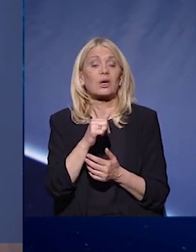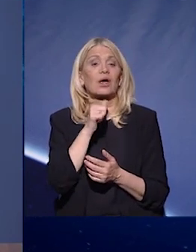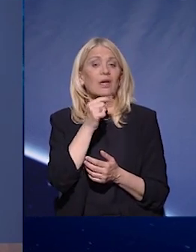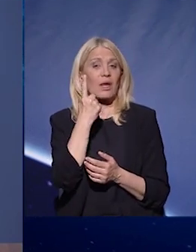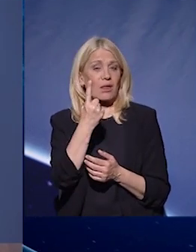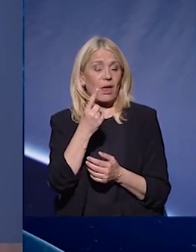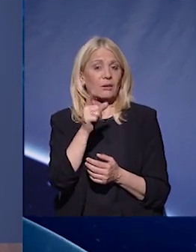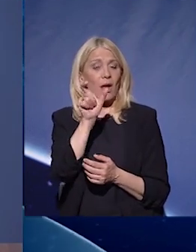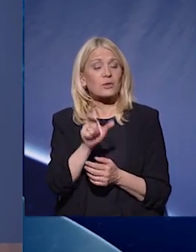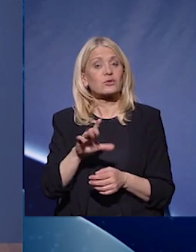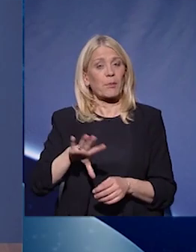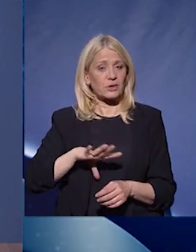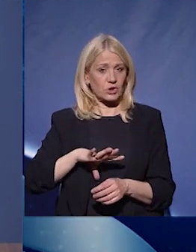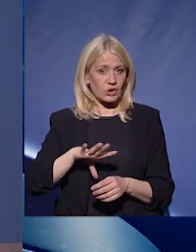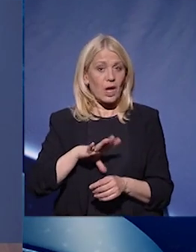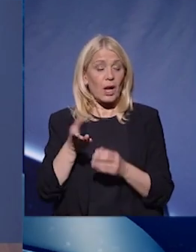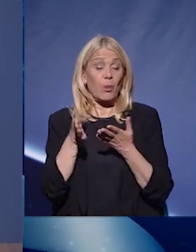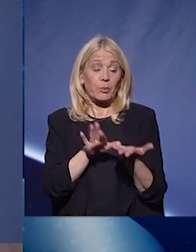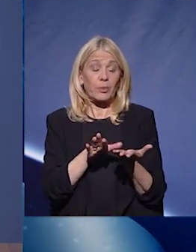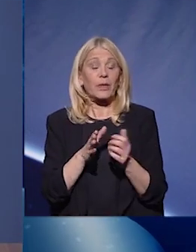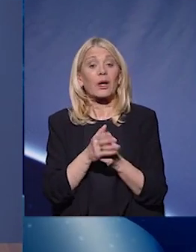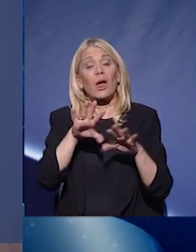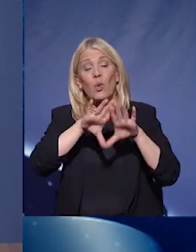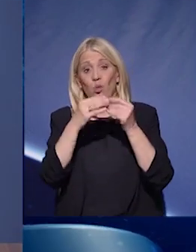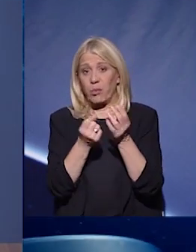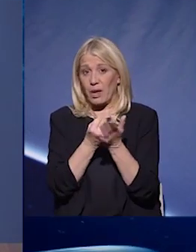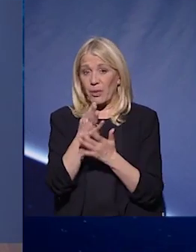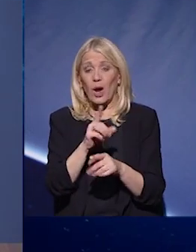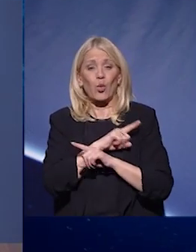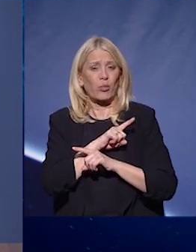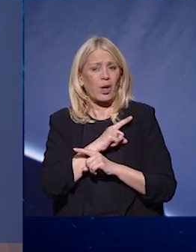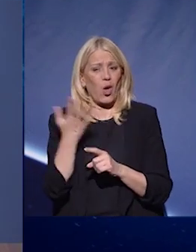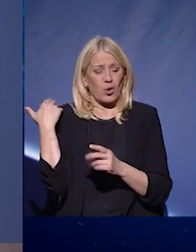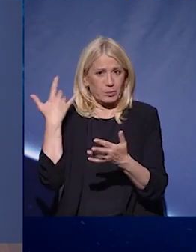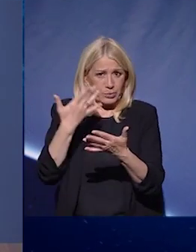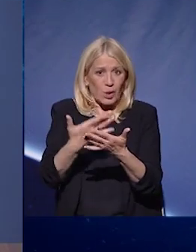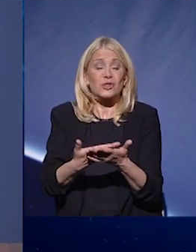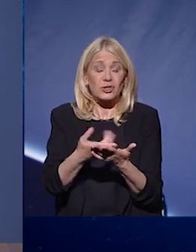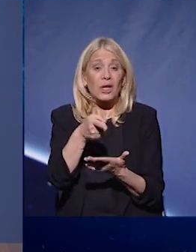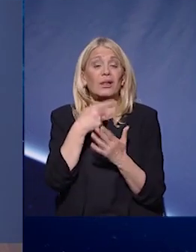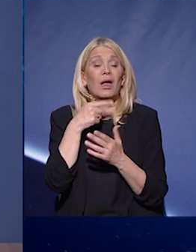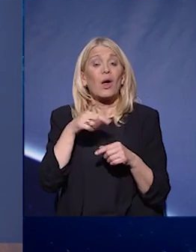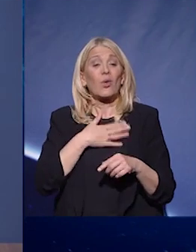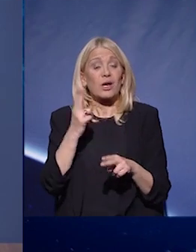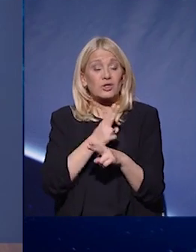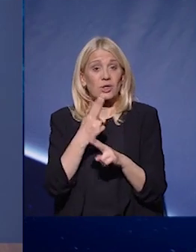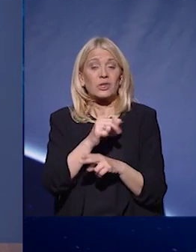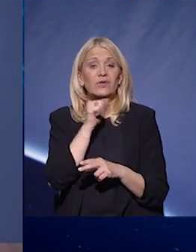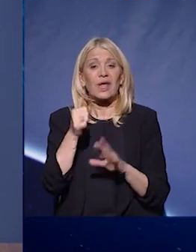i 1 osoba ženskog pola. Ukupan broj preminulih od početka epidemije u našoj zemlji